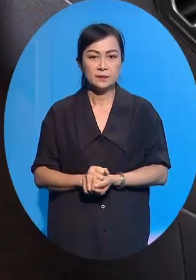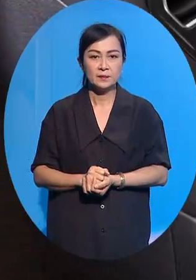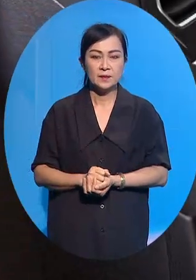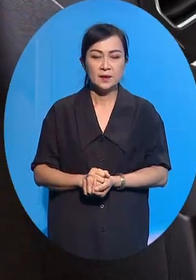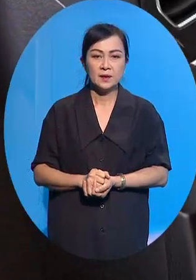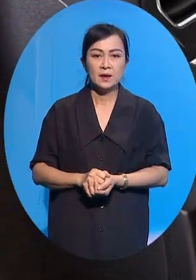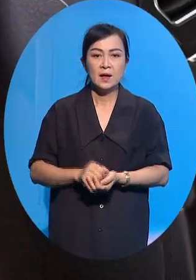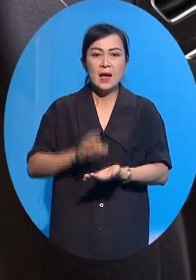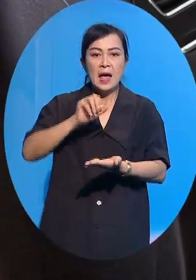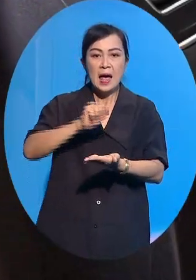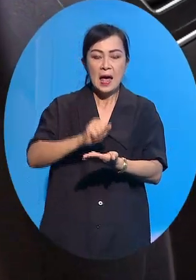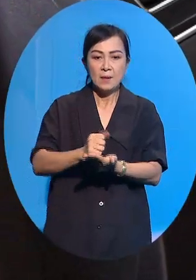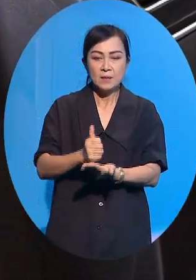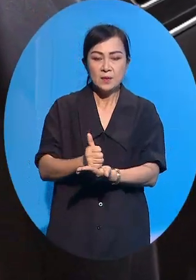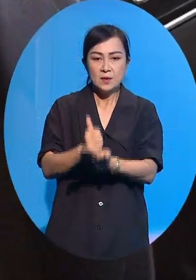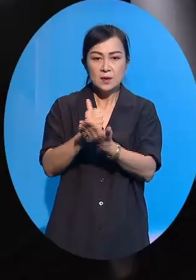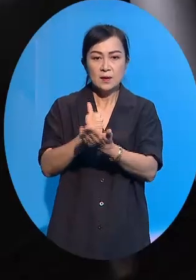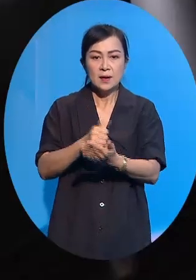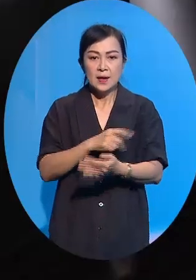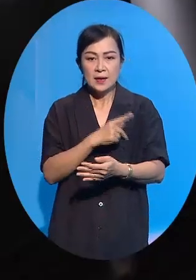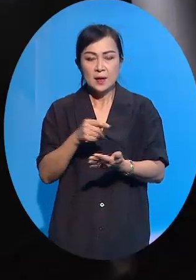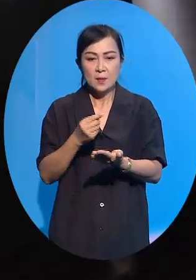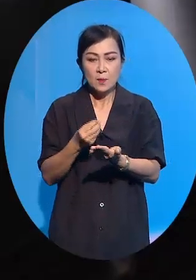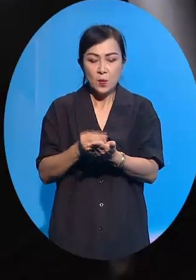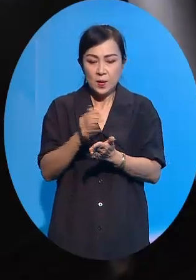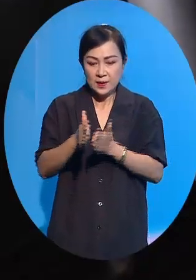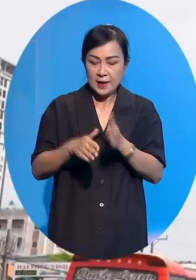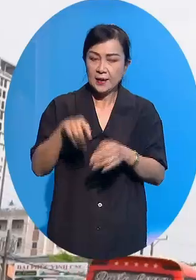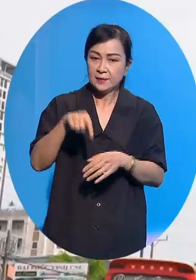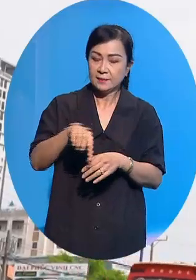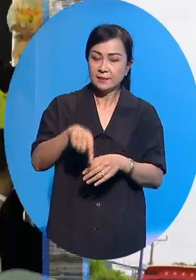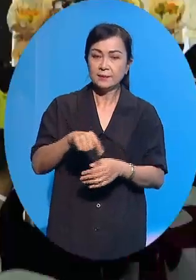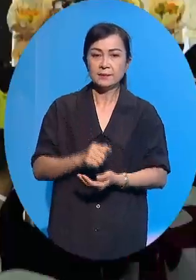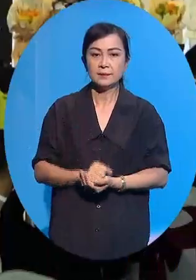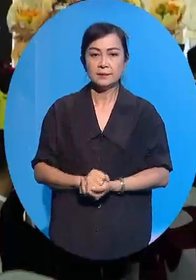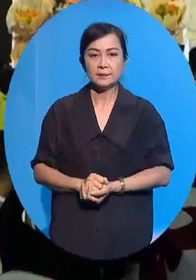đơn vị cũng áp dụng nhiều ưu đãi lớn khi khách hàng mua xe tại đây.